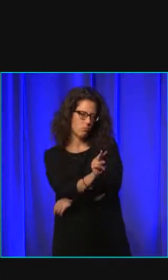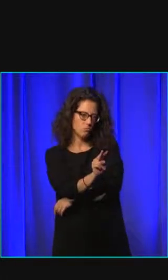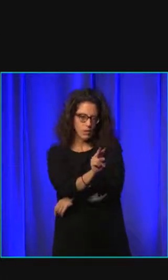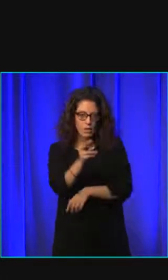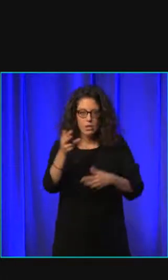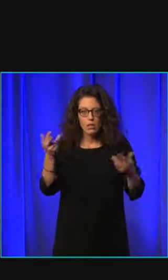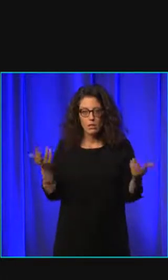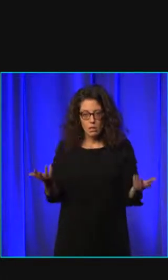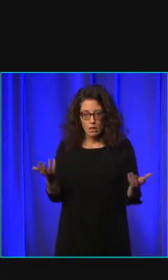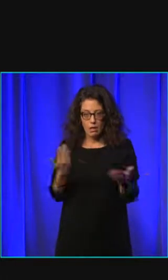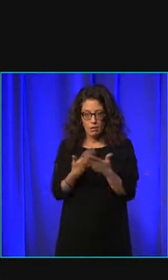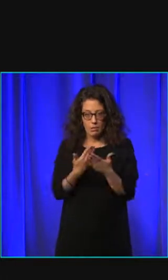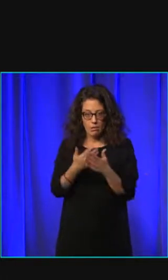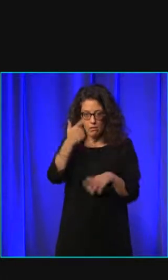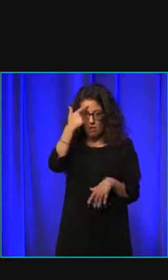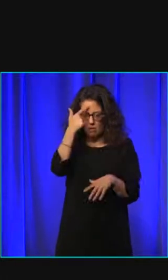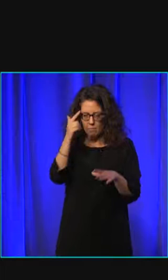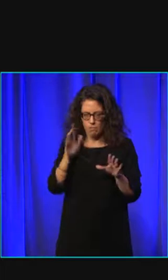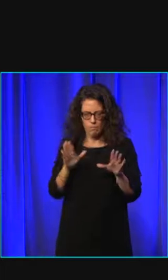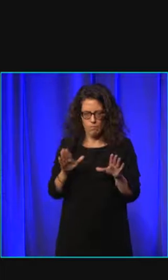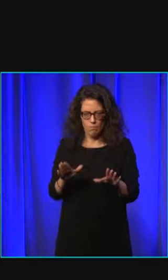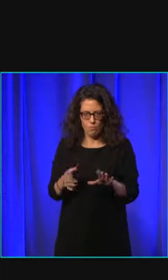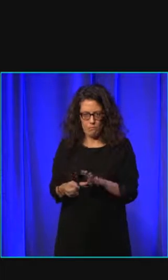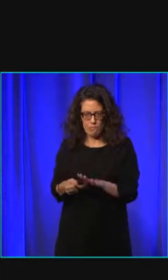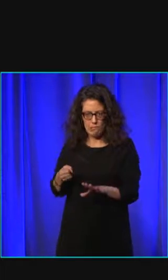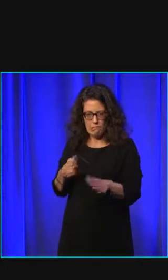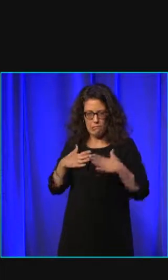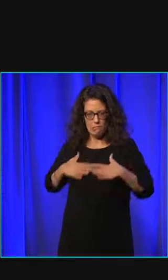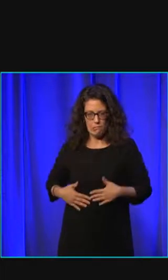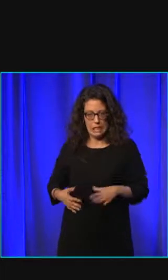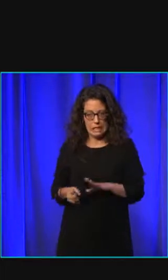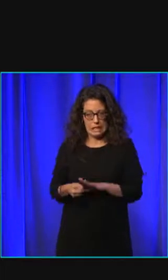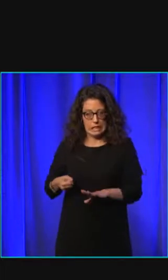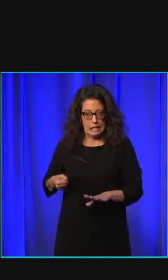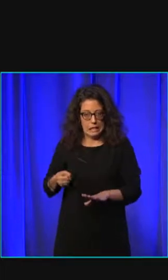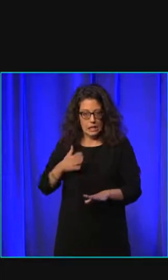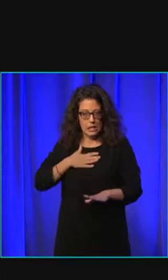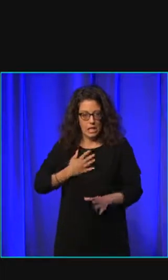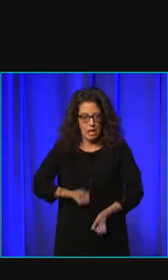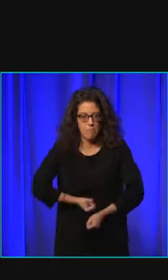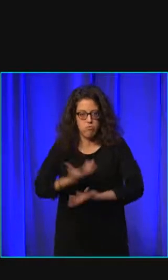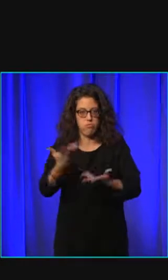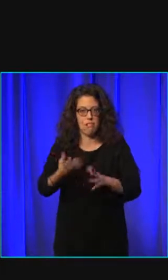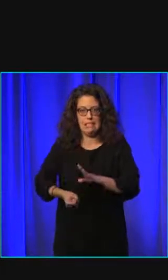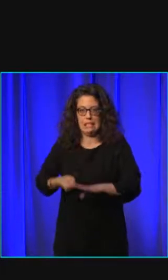moment-là, il y a un mécanisme d'inhibition qui est mis en jeu et qui empêche la sortie